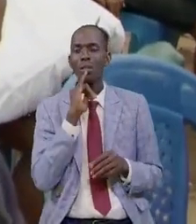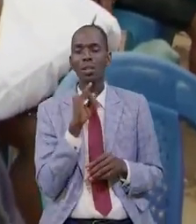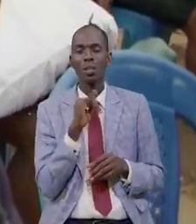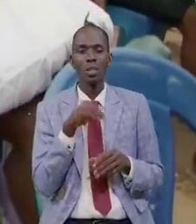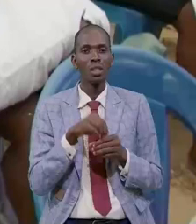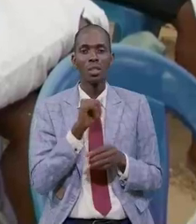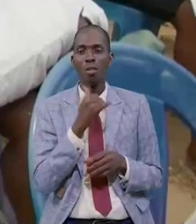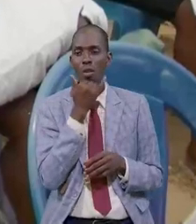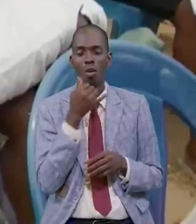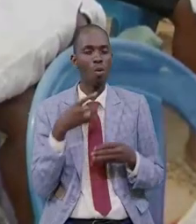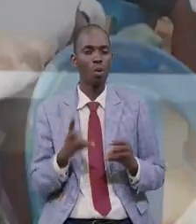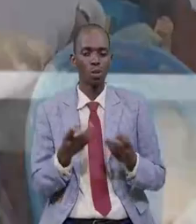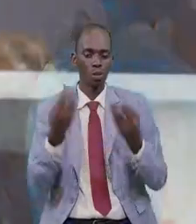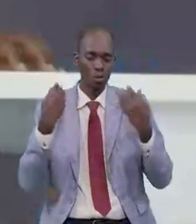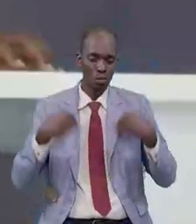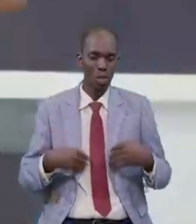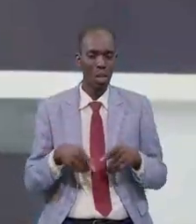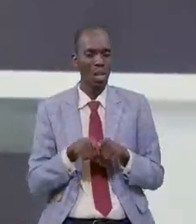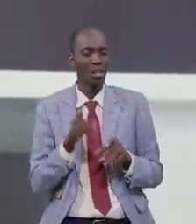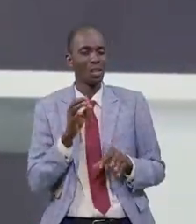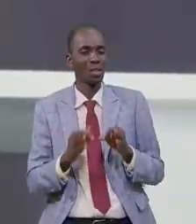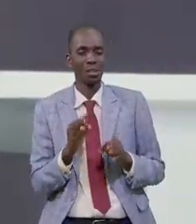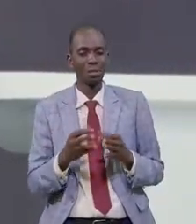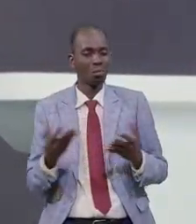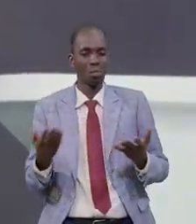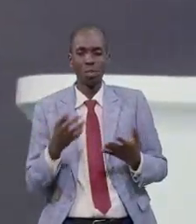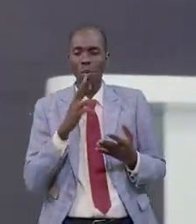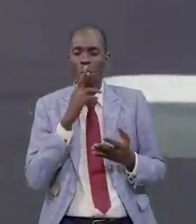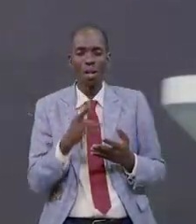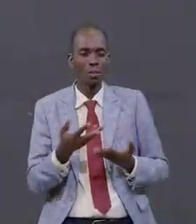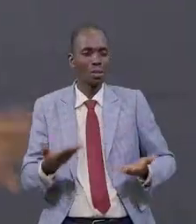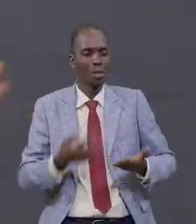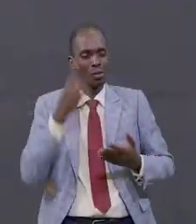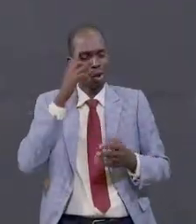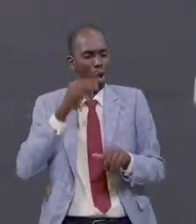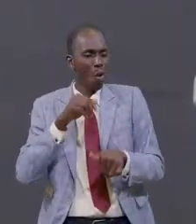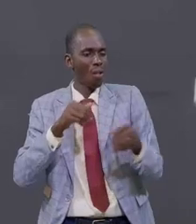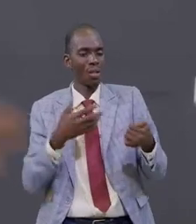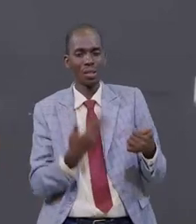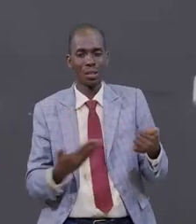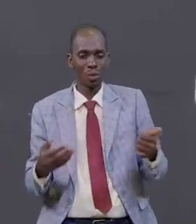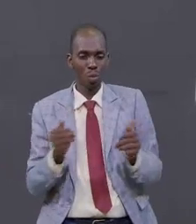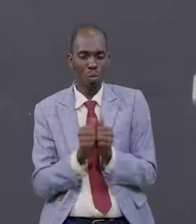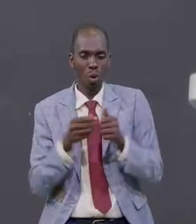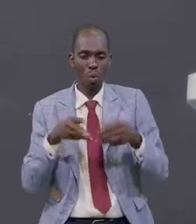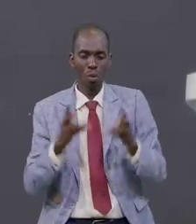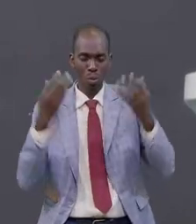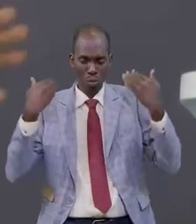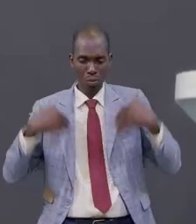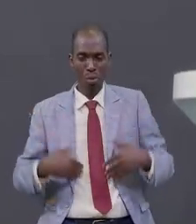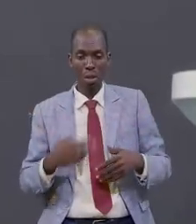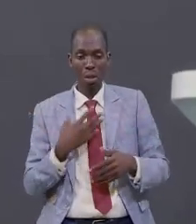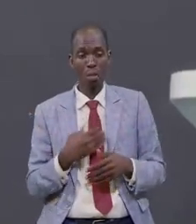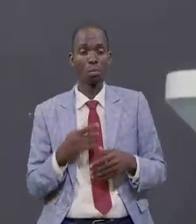si t'as habill comme si tu vois pas un entretien il te regarde il te donne la note que tu as déjà